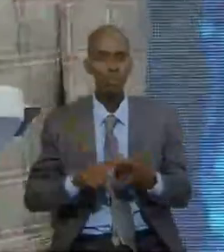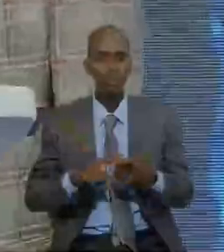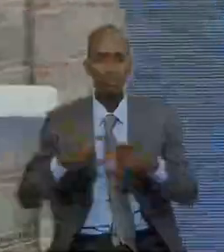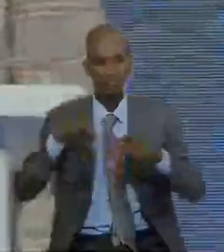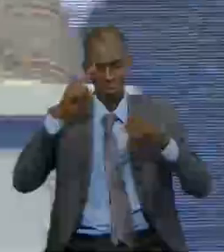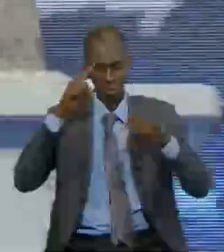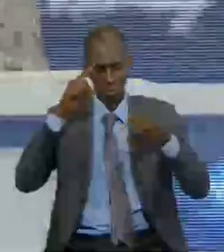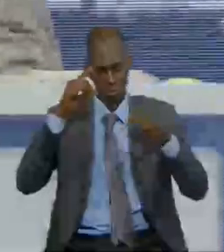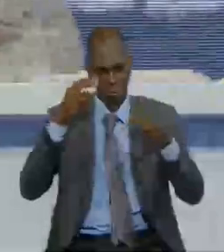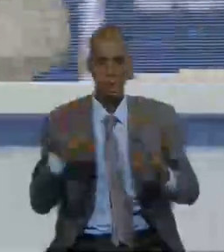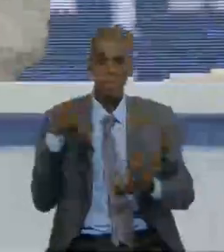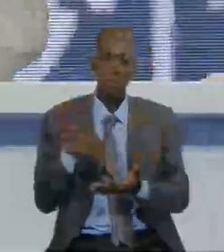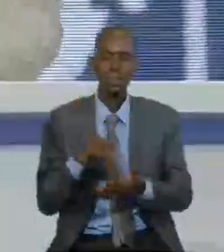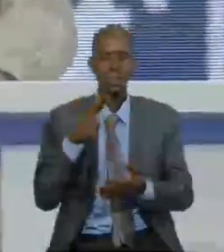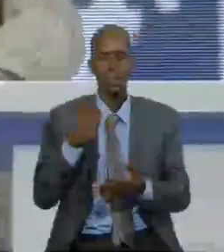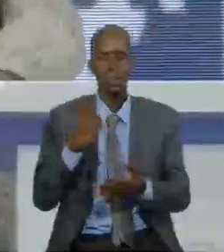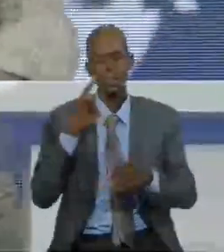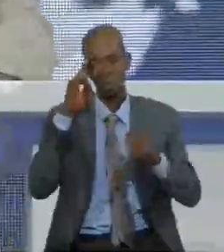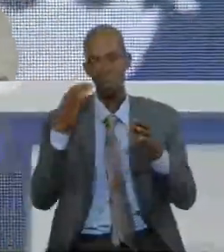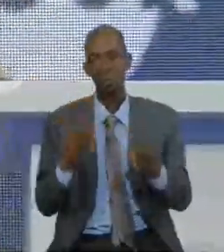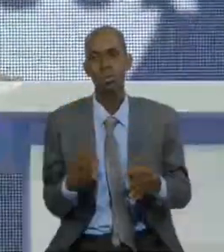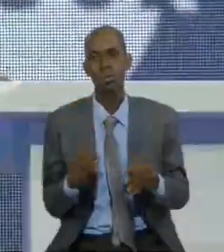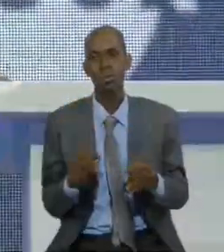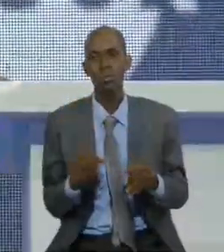tu ne pouvais maintenir aucune détermination